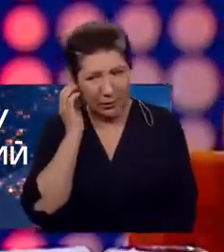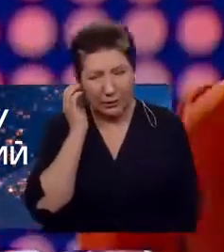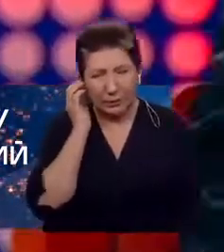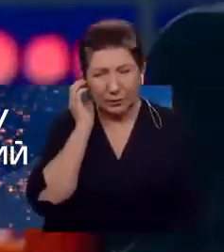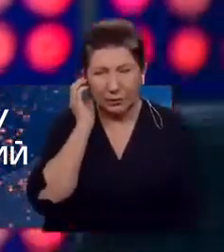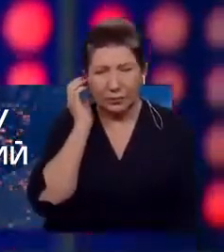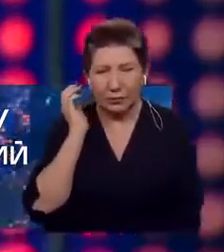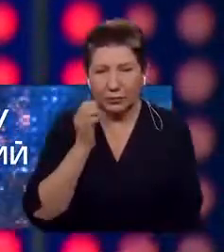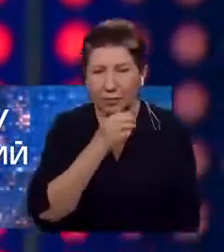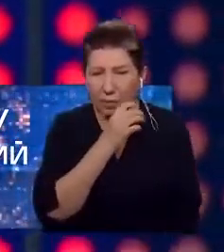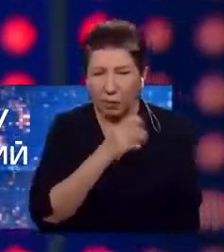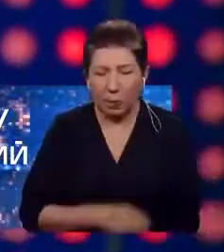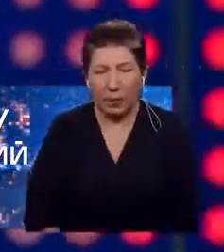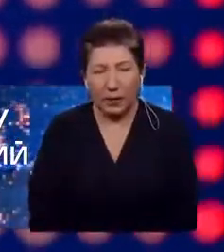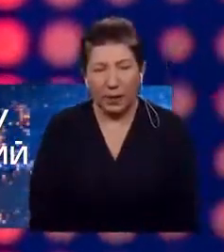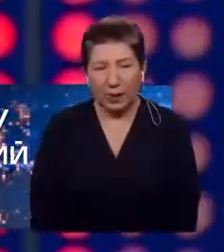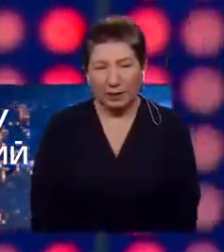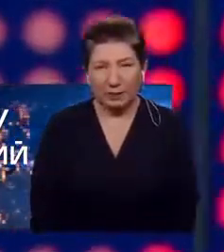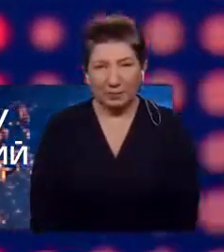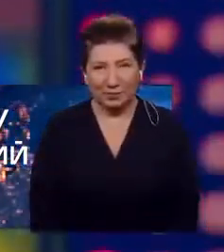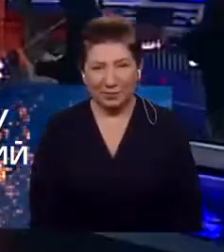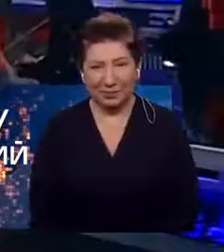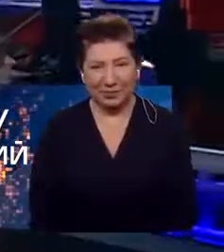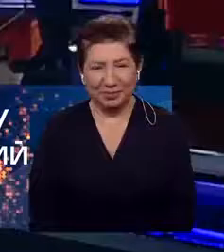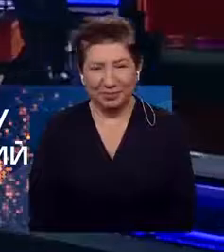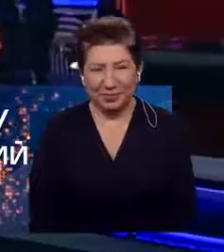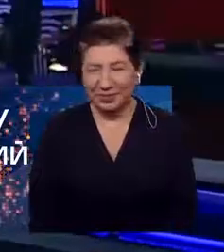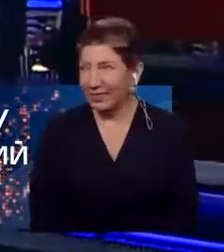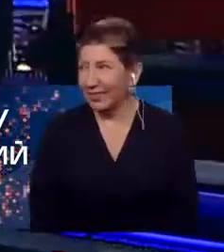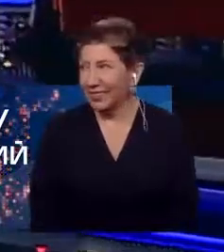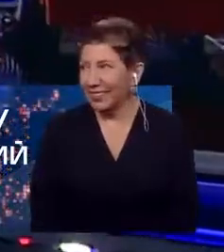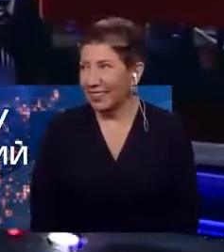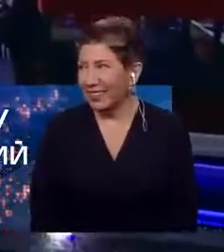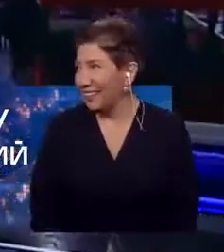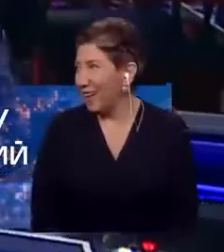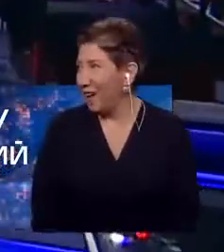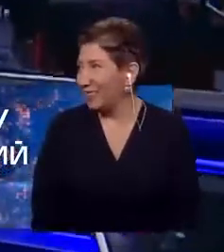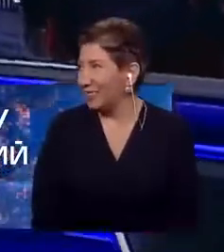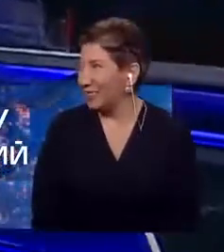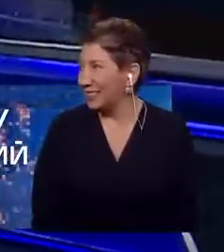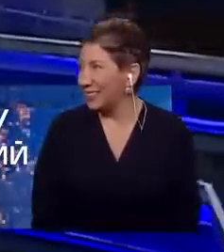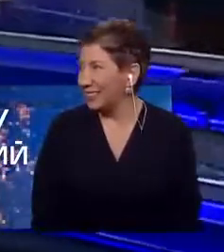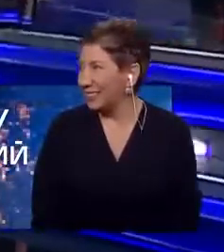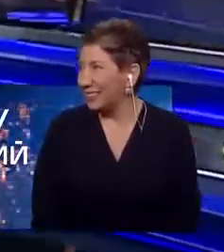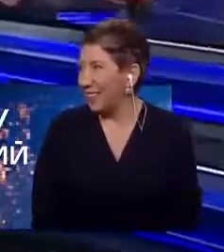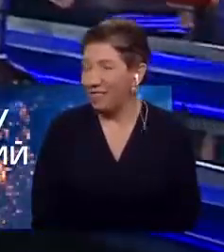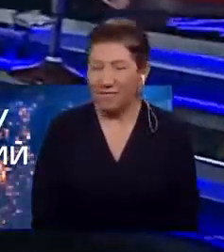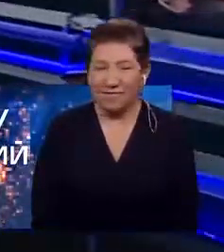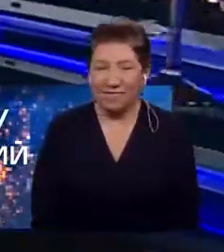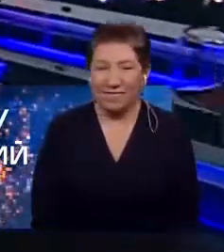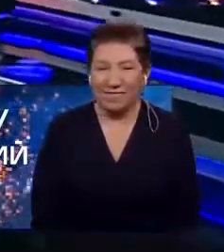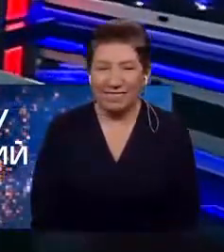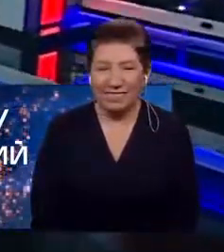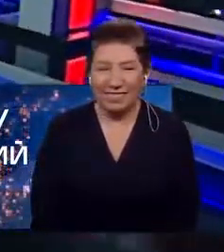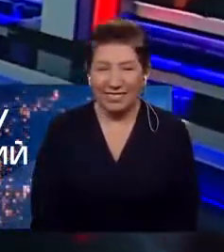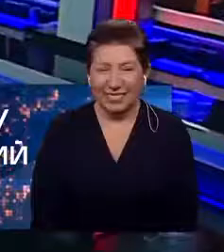стоячи. Що хочете, будь ласка. Да. На фоні, можу на фоні. Просто до речі, на фоні, будь разом, ласка, да. Будь ласка, прошу. Я